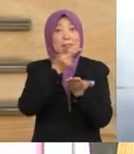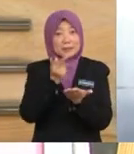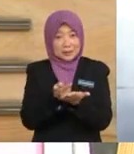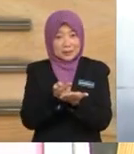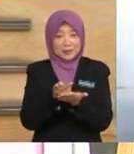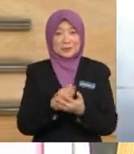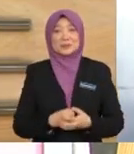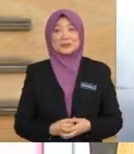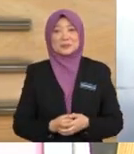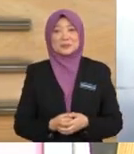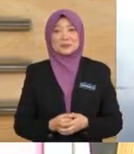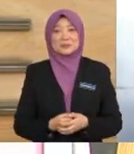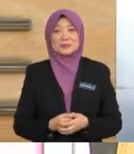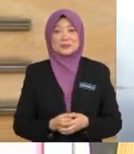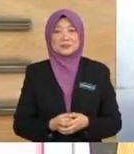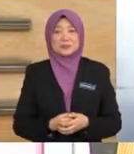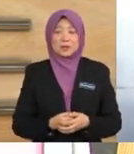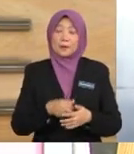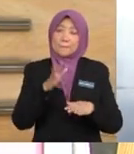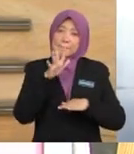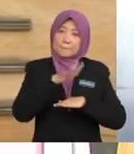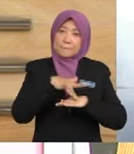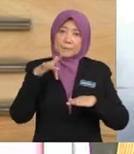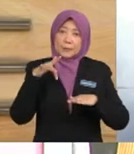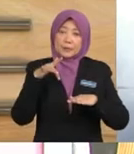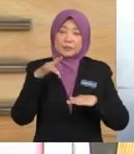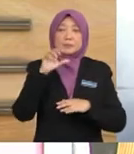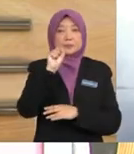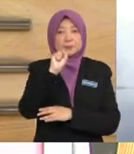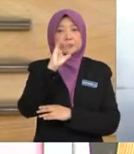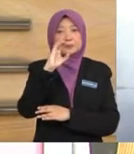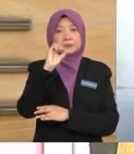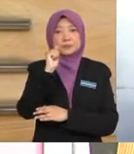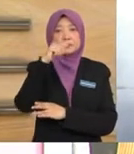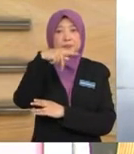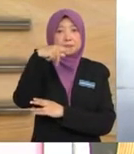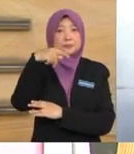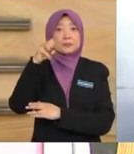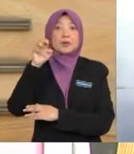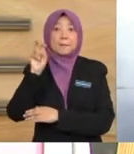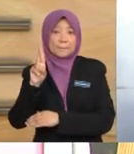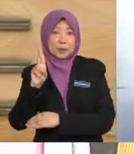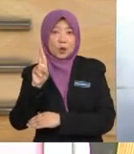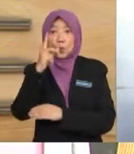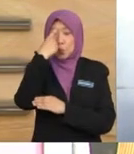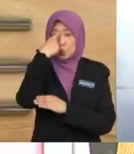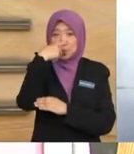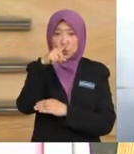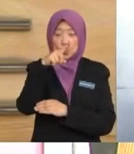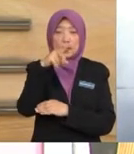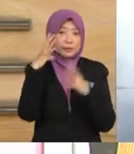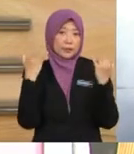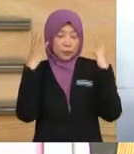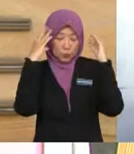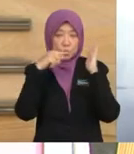seterusnya cikgu. Okey, ini kita panggil dia scraper. Okey, scraper. Okey, ini okay, cikgu tunjuk ya.